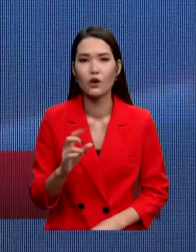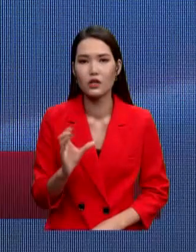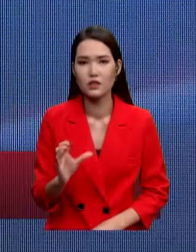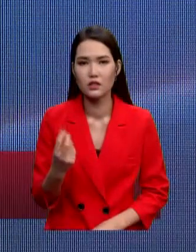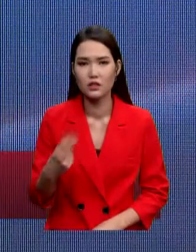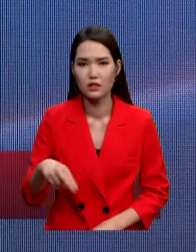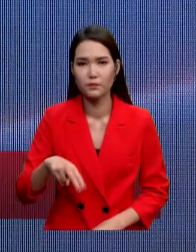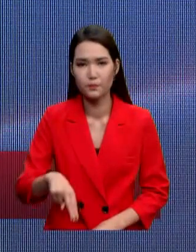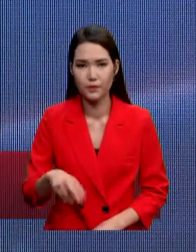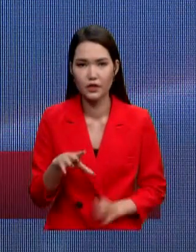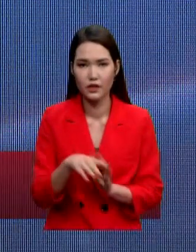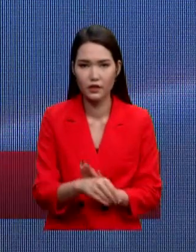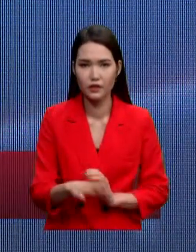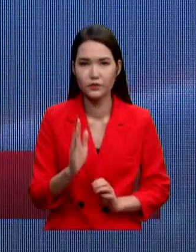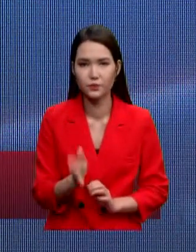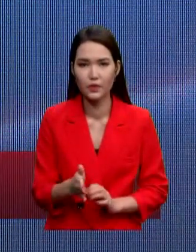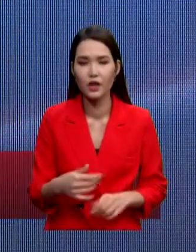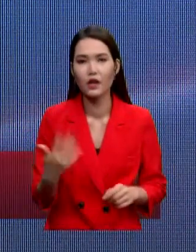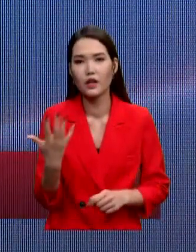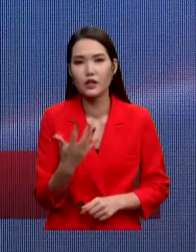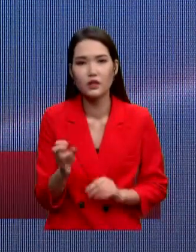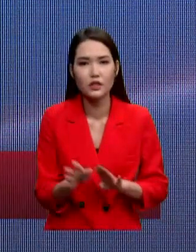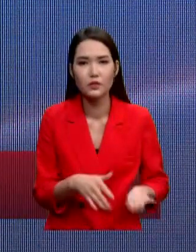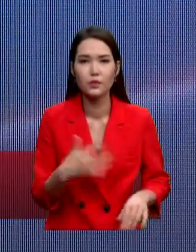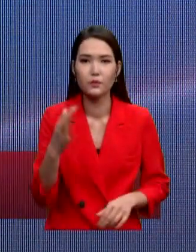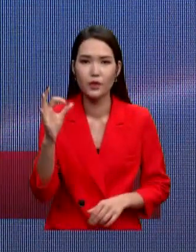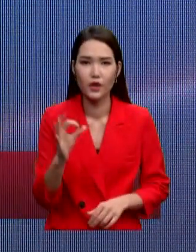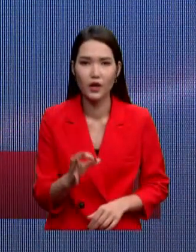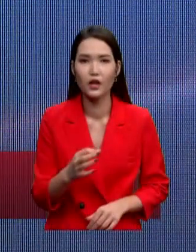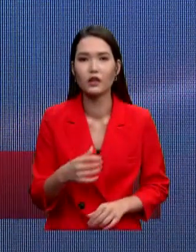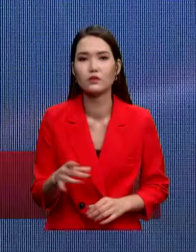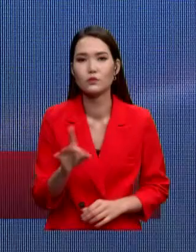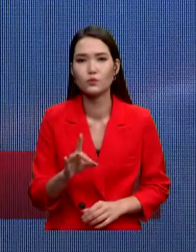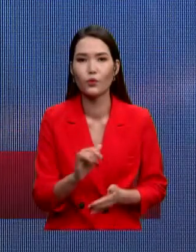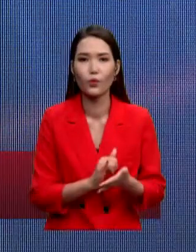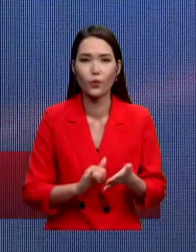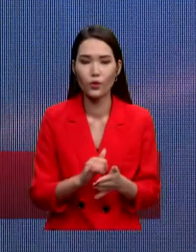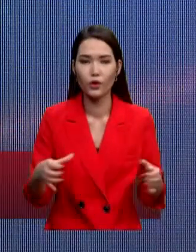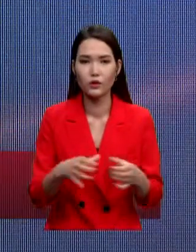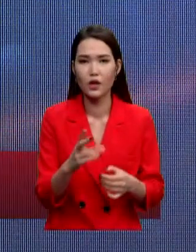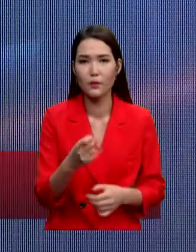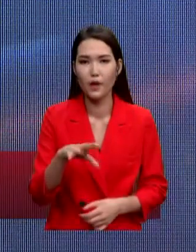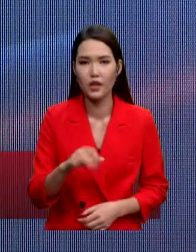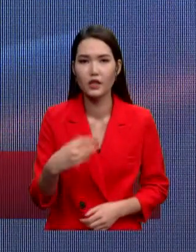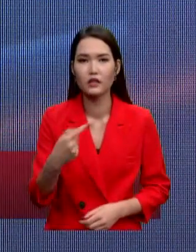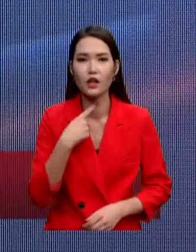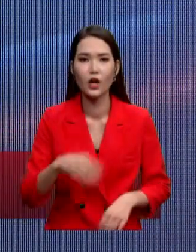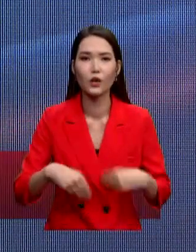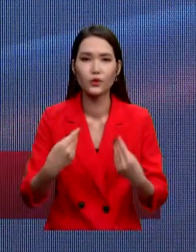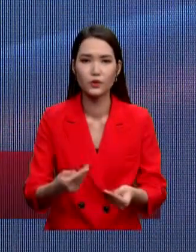Общенациональная социал-демократическая партия. Не прошла 5% пороговый уровень партия Байтак. За нее